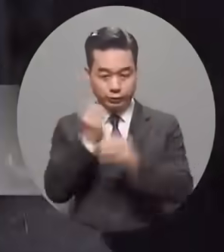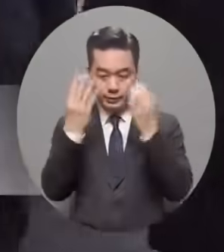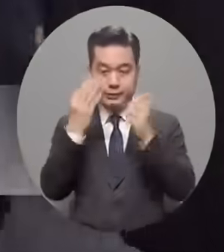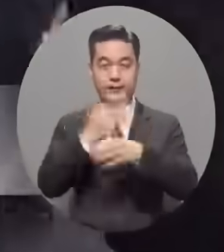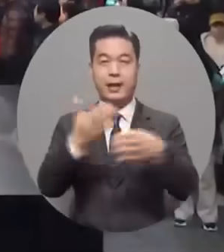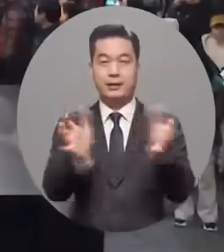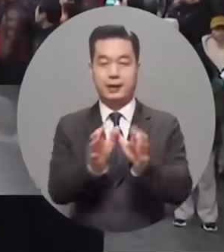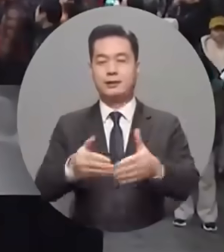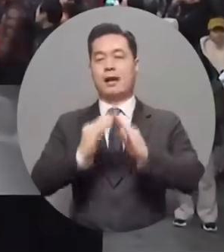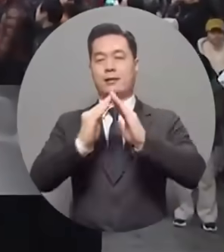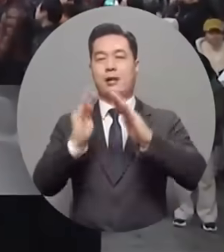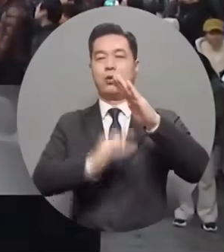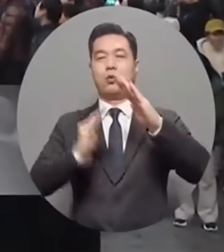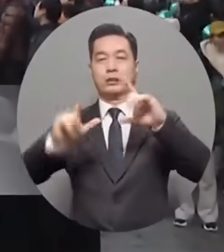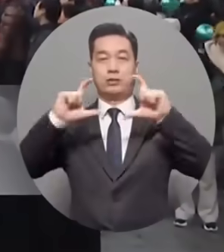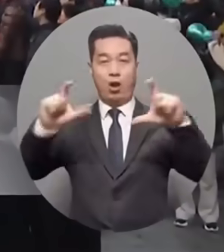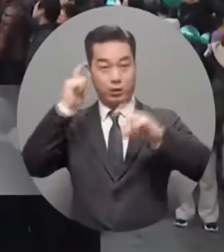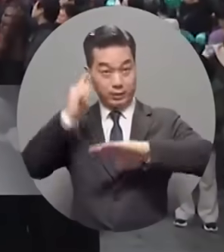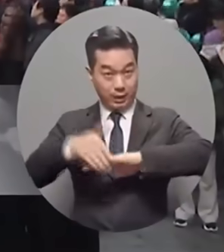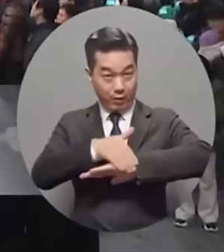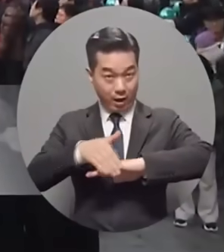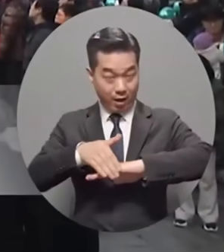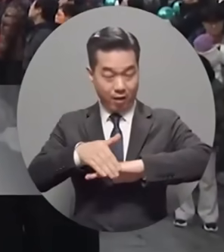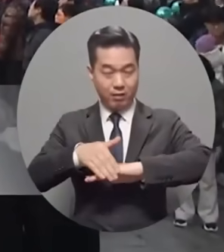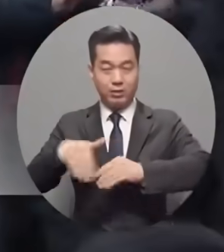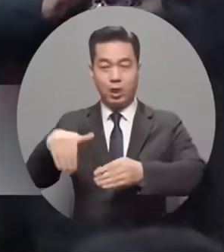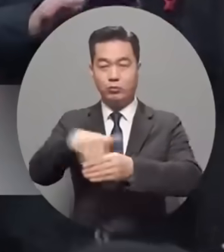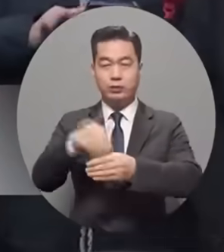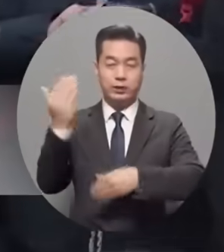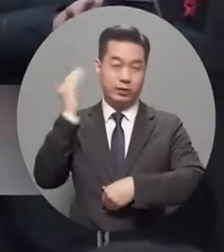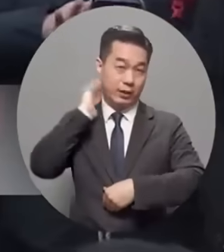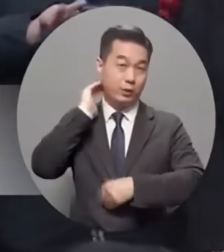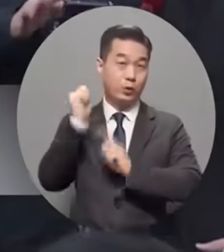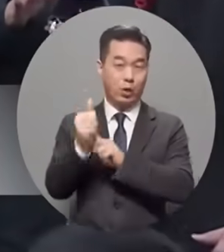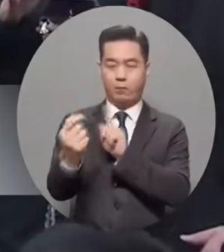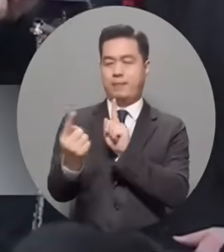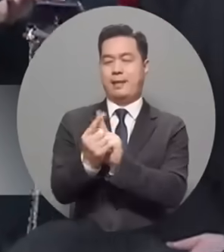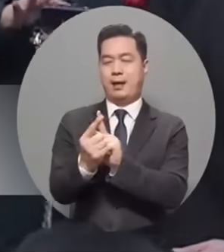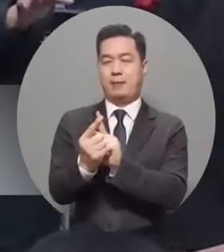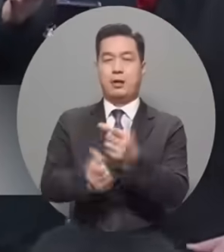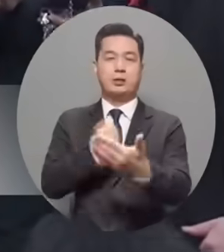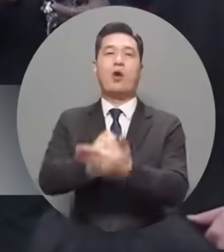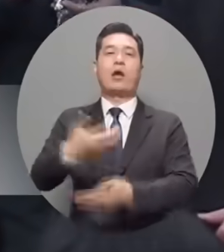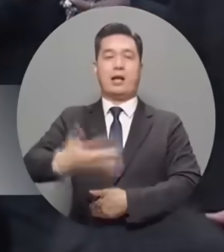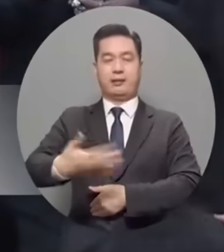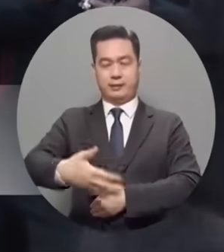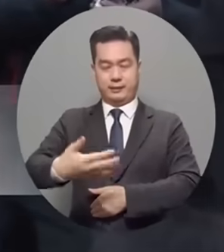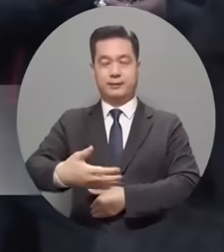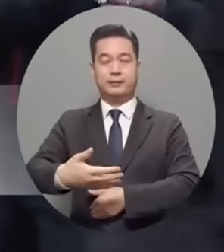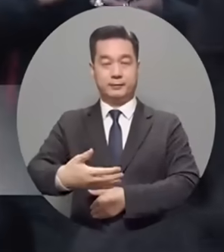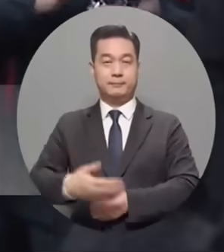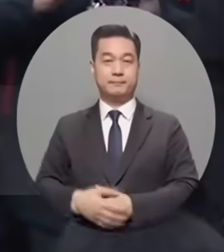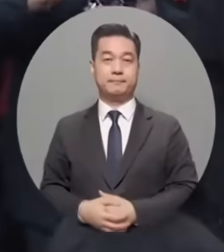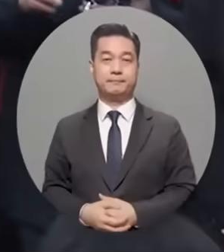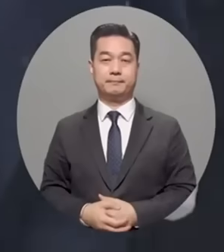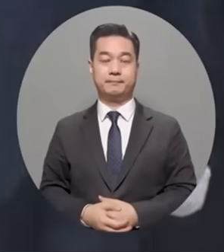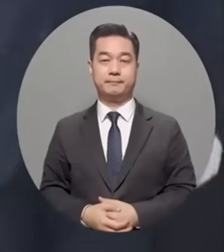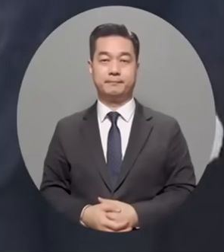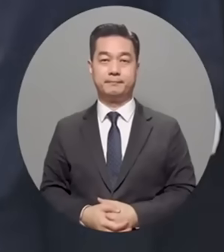공식 선언할 예정인데 다만 문재인 전 대통령과의 만남은 아직 정해지지 않았다고 이 전 대표는